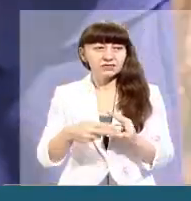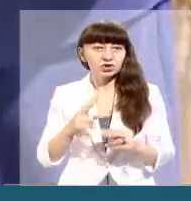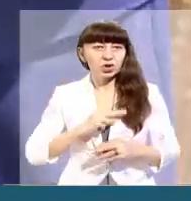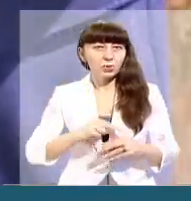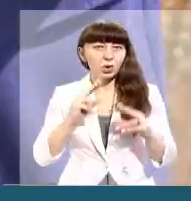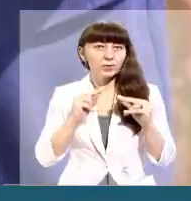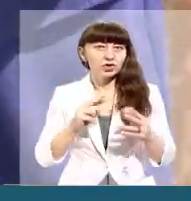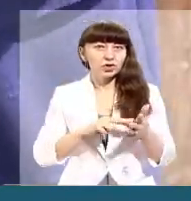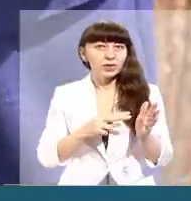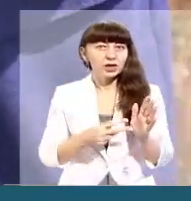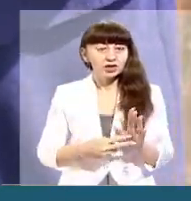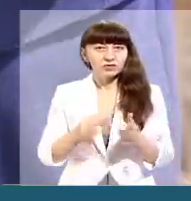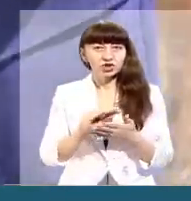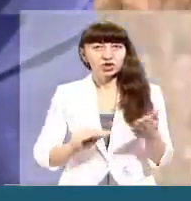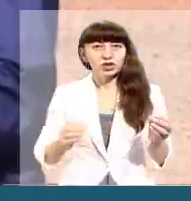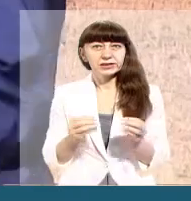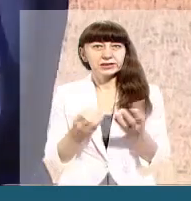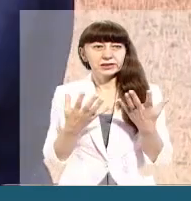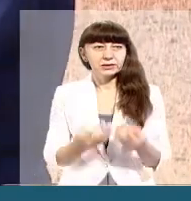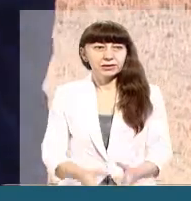работы аграрии планируют в течение 10 дней.